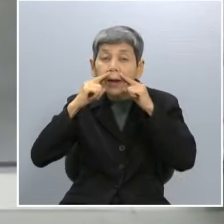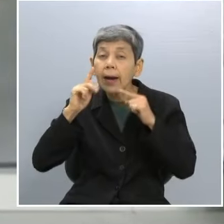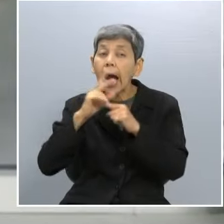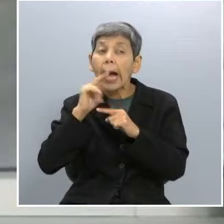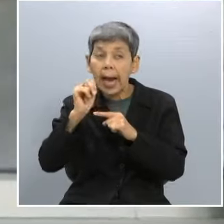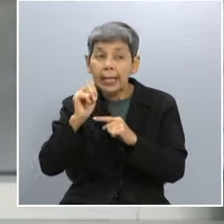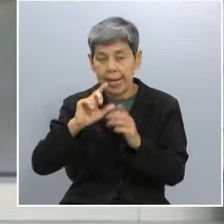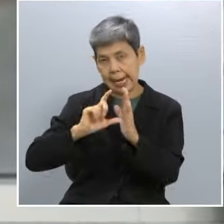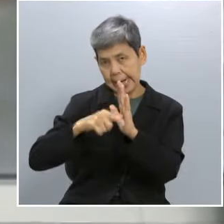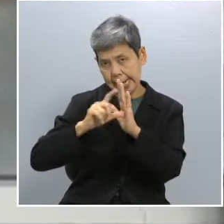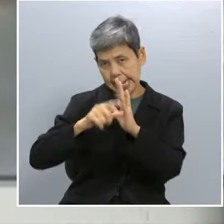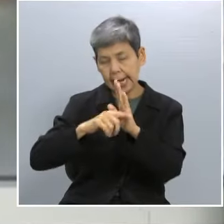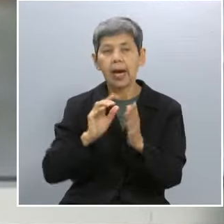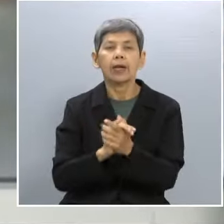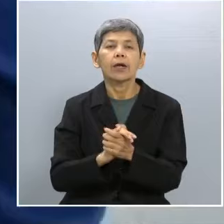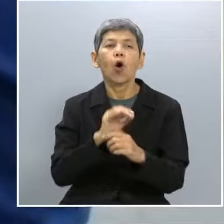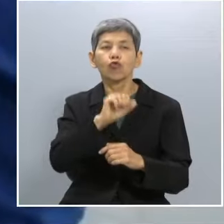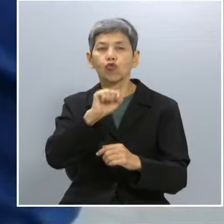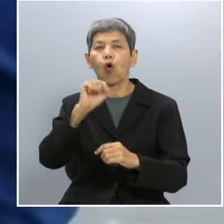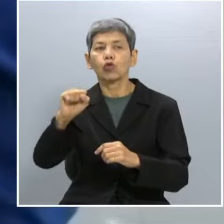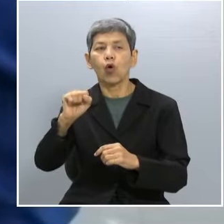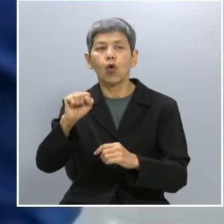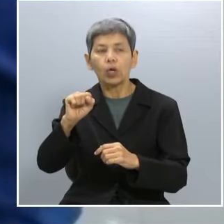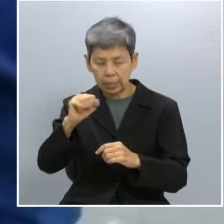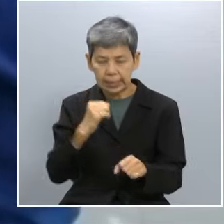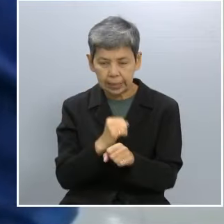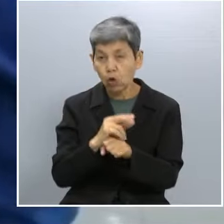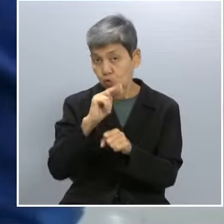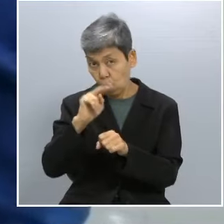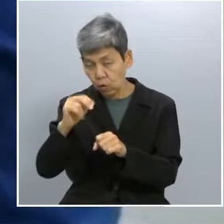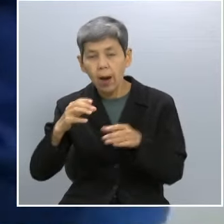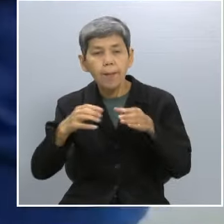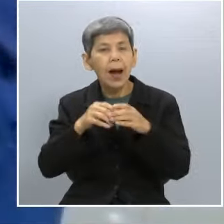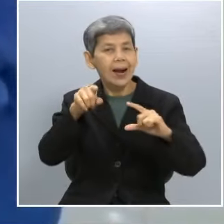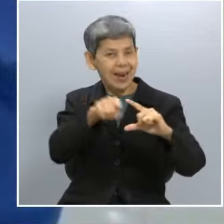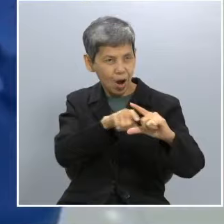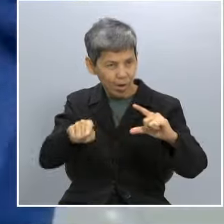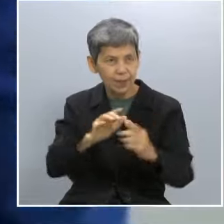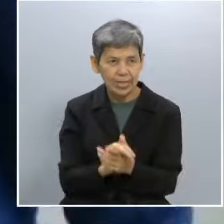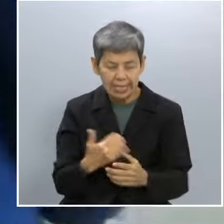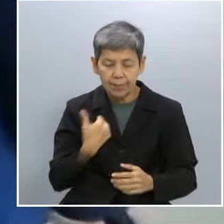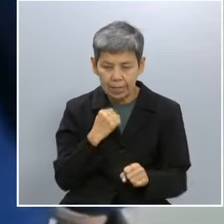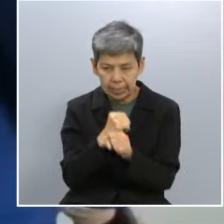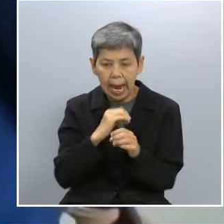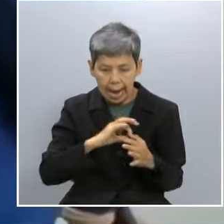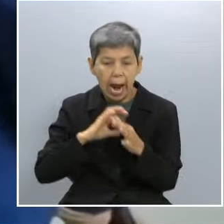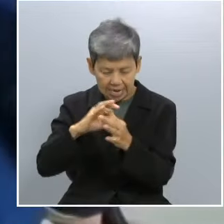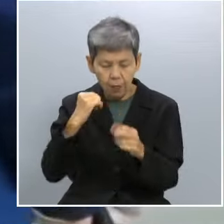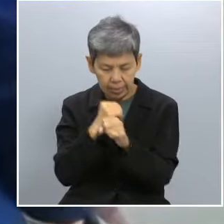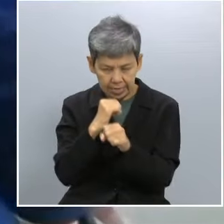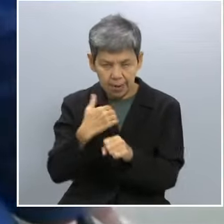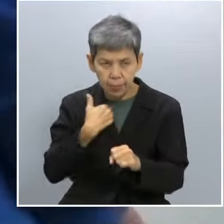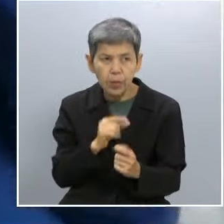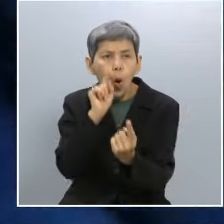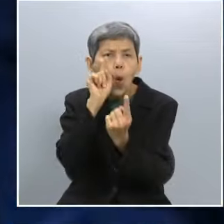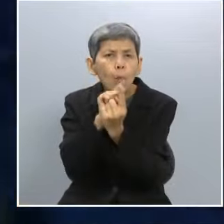ท่านก็เป็นเลขานุการของสมาชิกสภาผู้แทนราษฎรเขต2นนทบุรีพรรคเก้าไกลนะครับแล้วก็เป็นผู้ที่เกี่ยวข้องเนี่ยนะก็คือไป